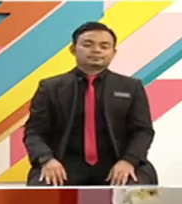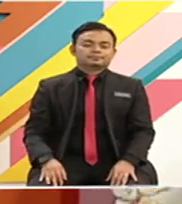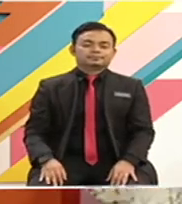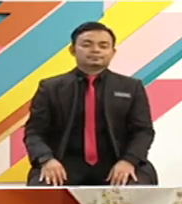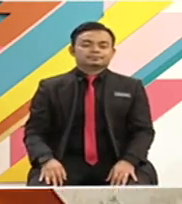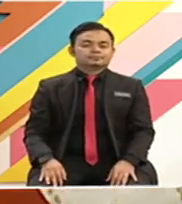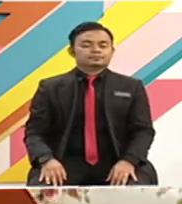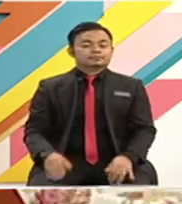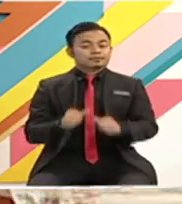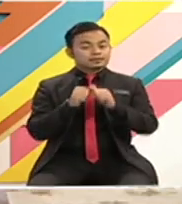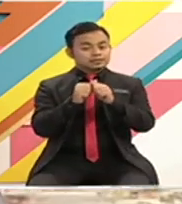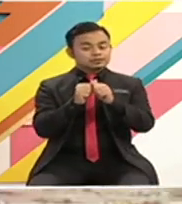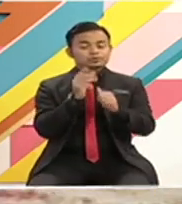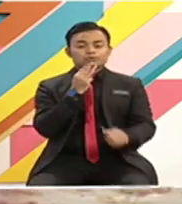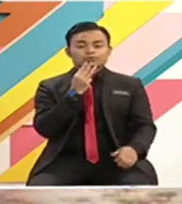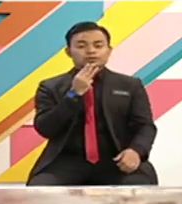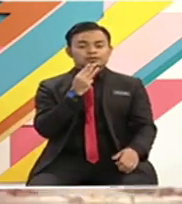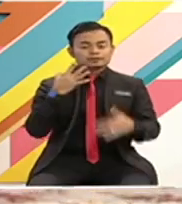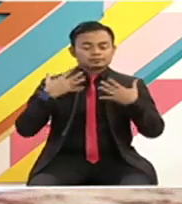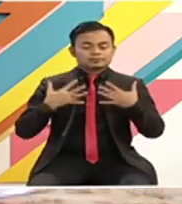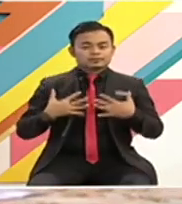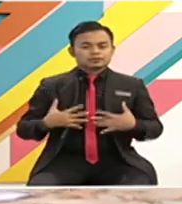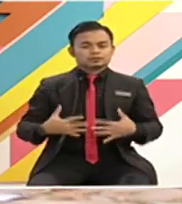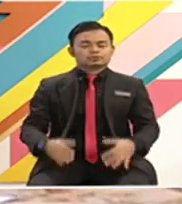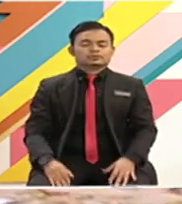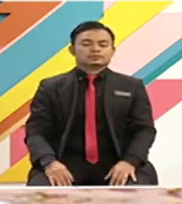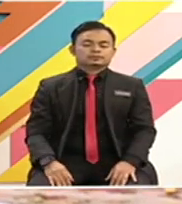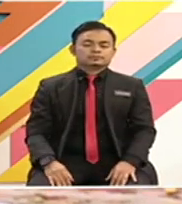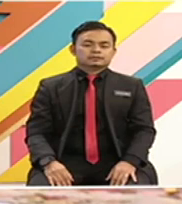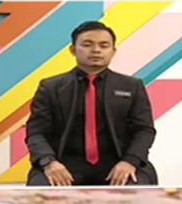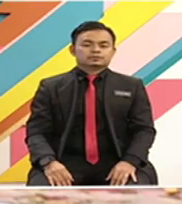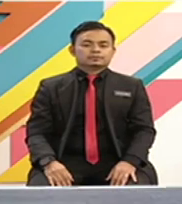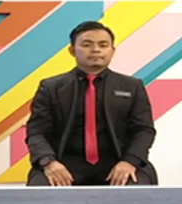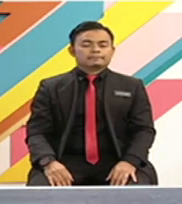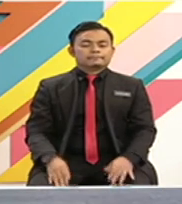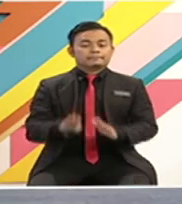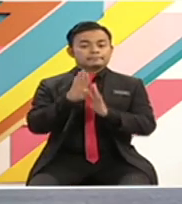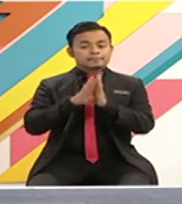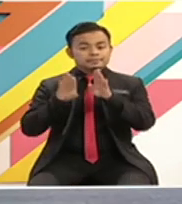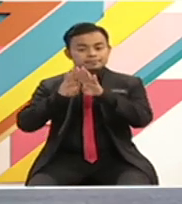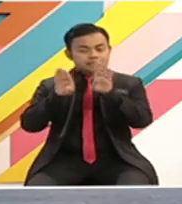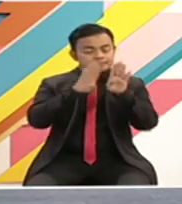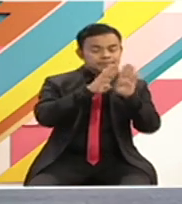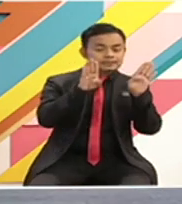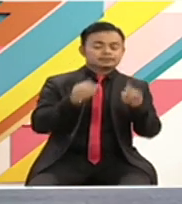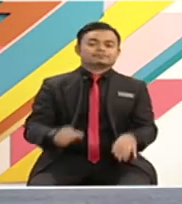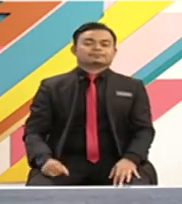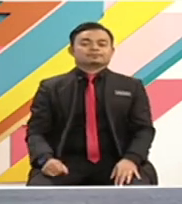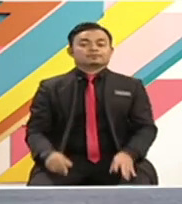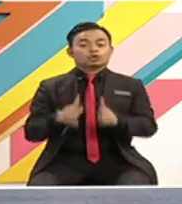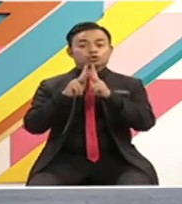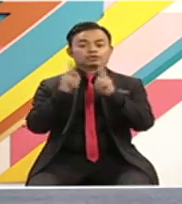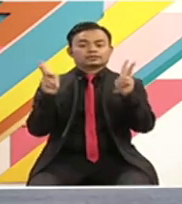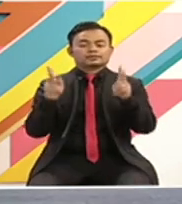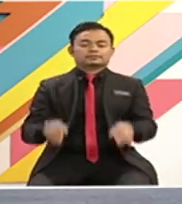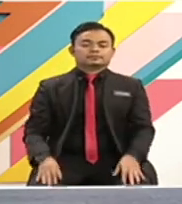kalau ikut Warna bajunya saya pakai ini aja Kwan ini perlu terang yes oh debit lebih menonjol lebih menyerah lebih Ana